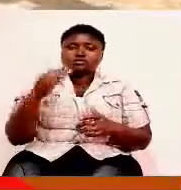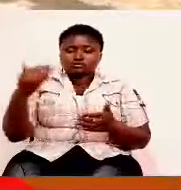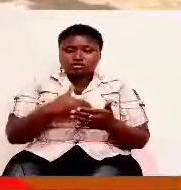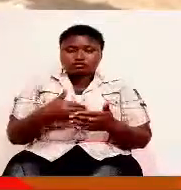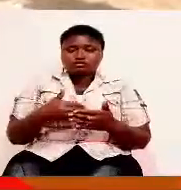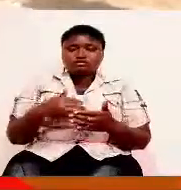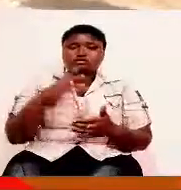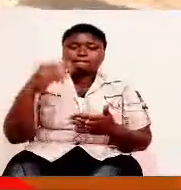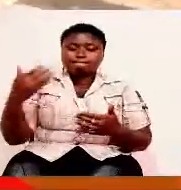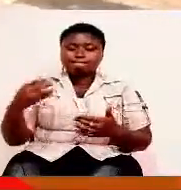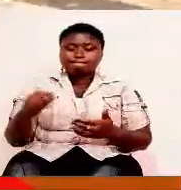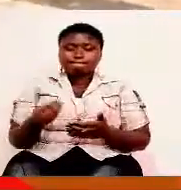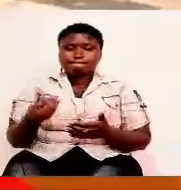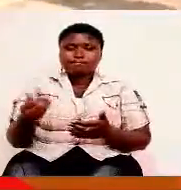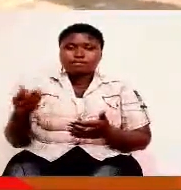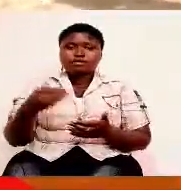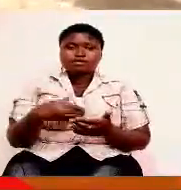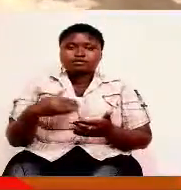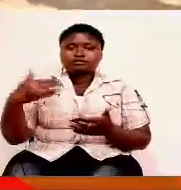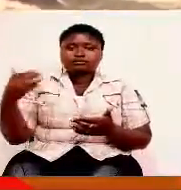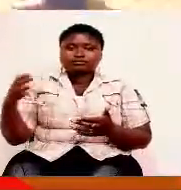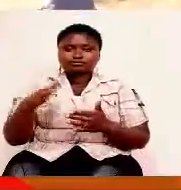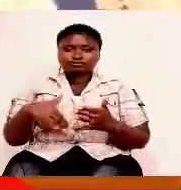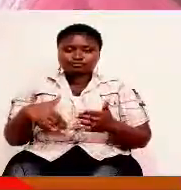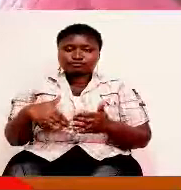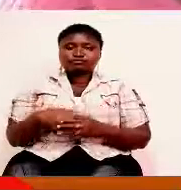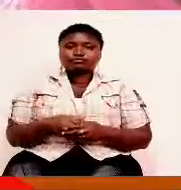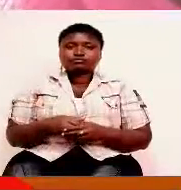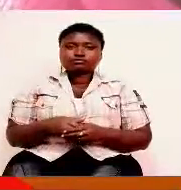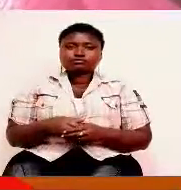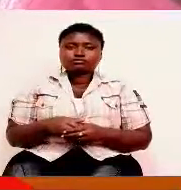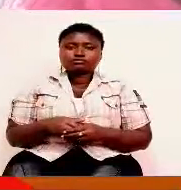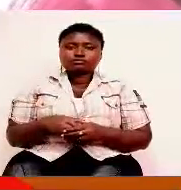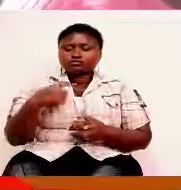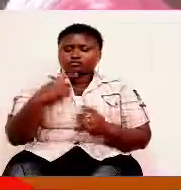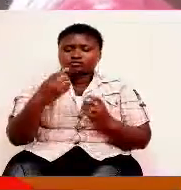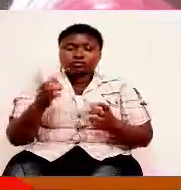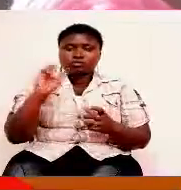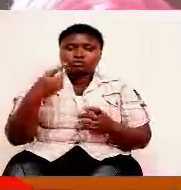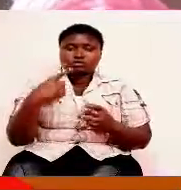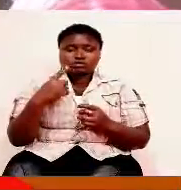hete. Wagikoro matiku hota gudhia na bere na gueterera. Kore hede tuwa viete,